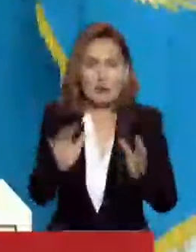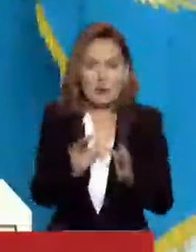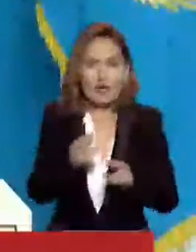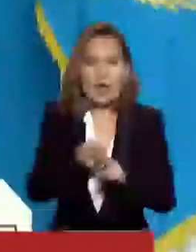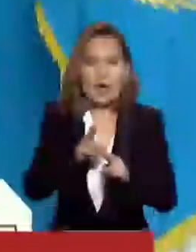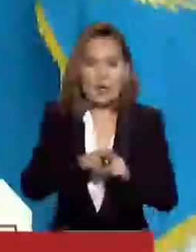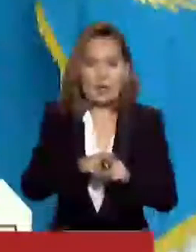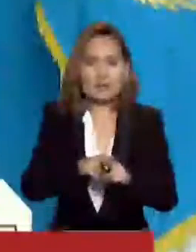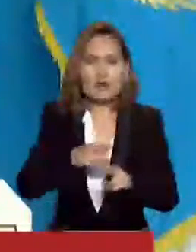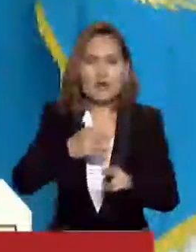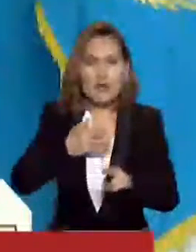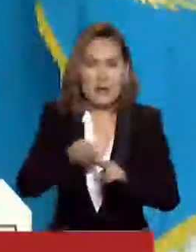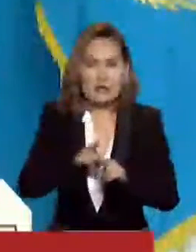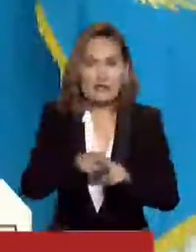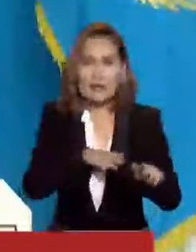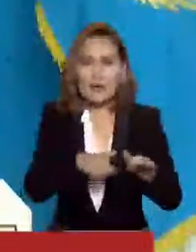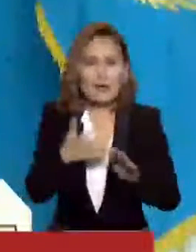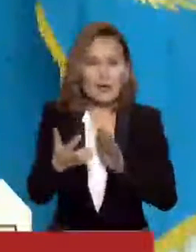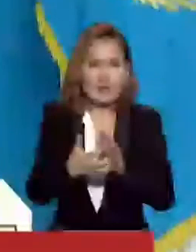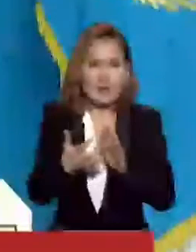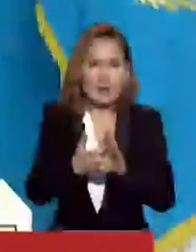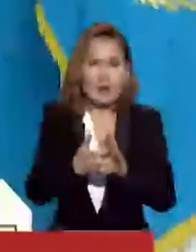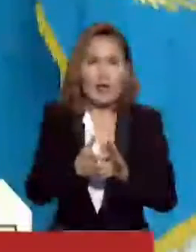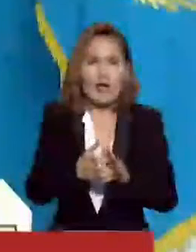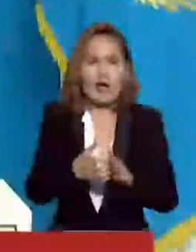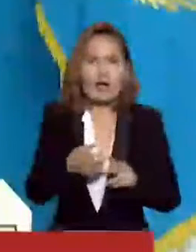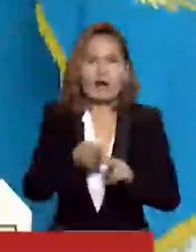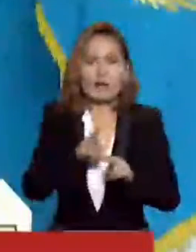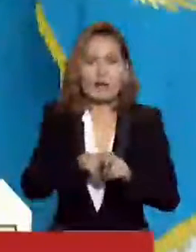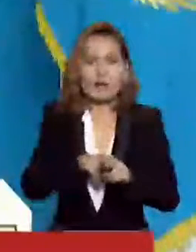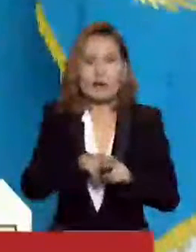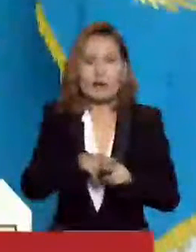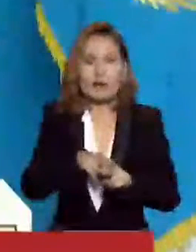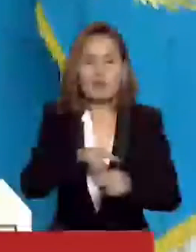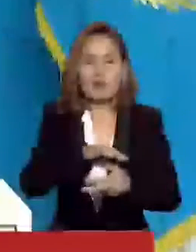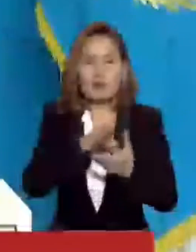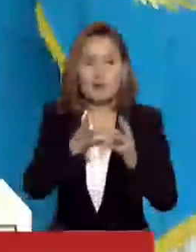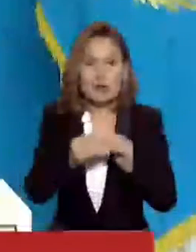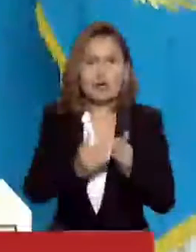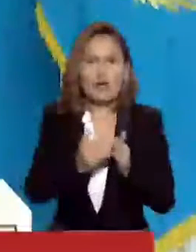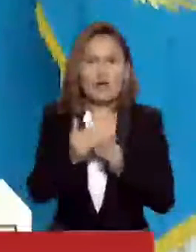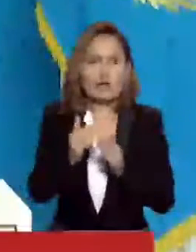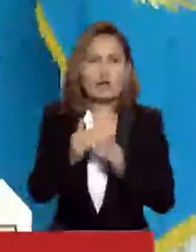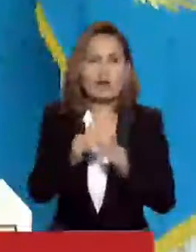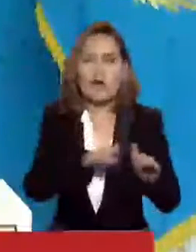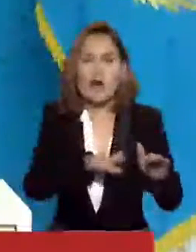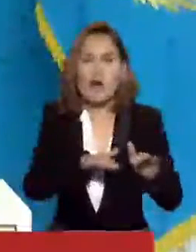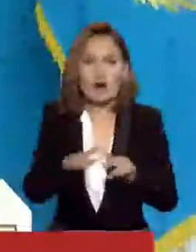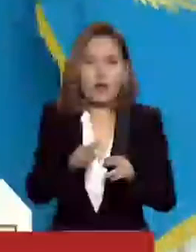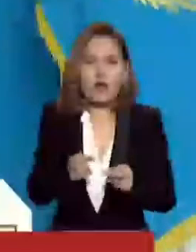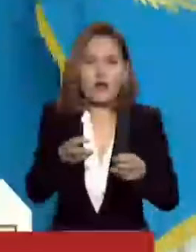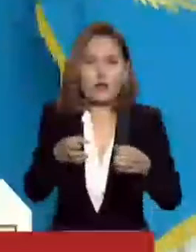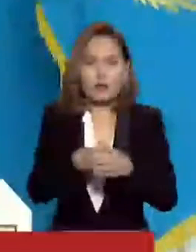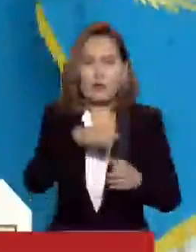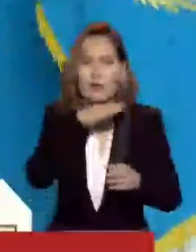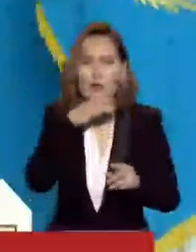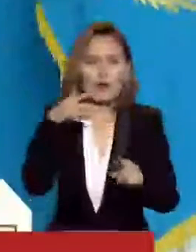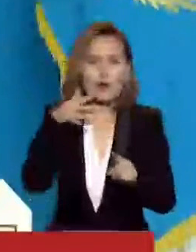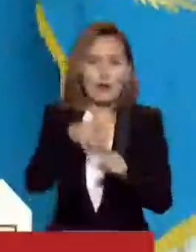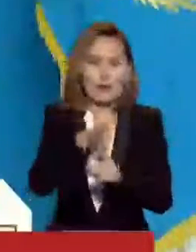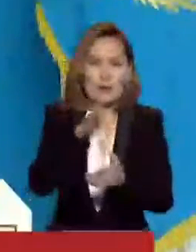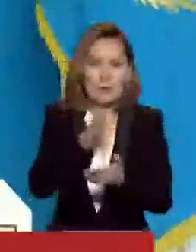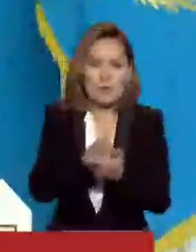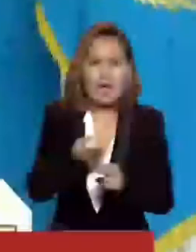меры пока недостаточны. Обращает на себя внимание высокая организованность хулиганствующих элементов.